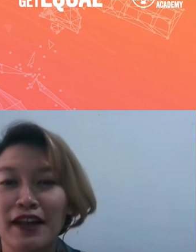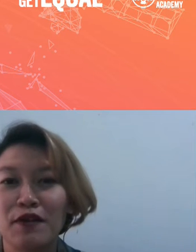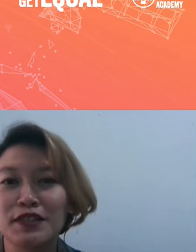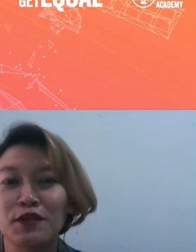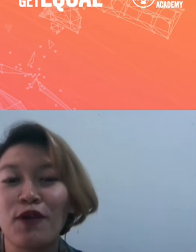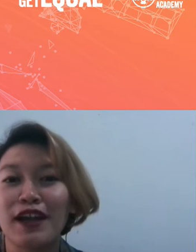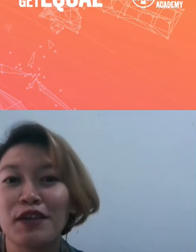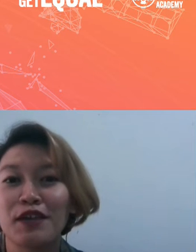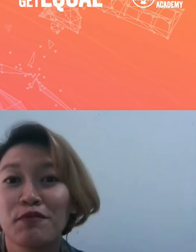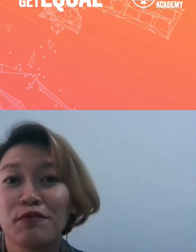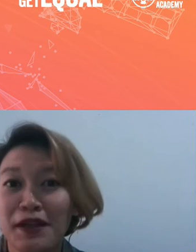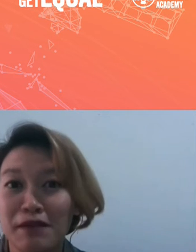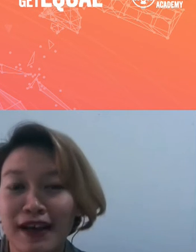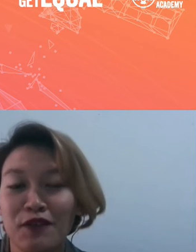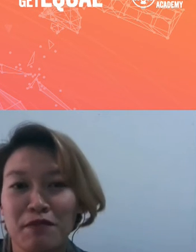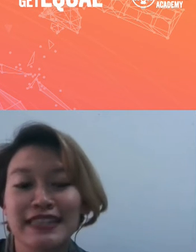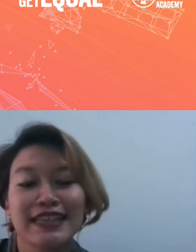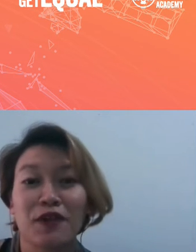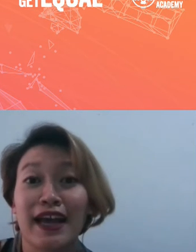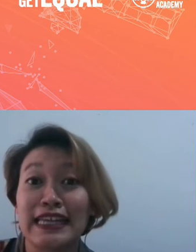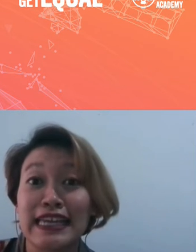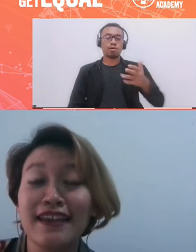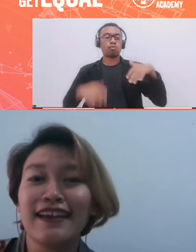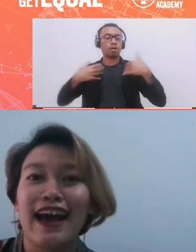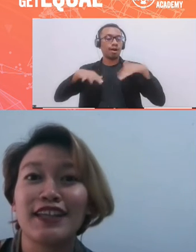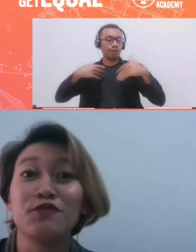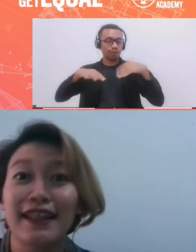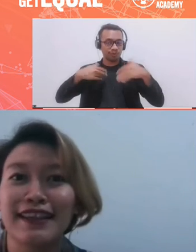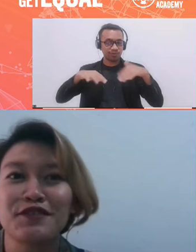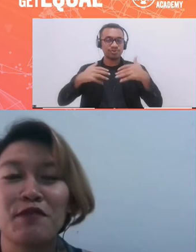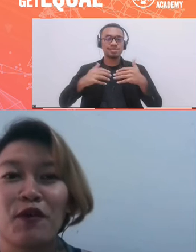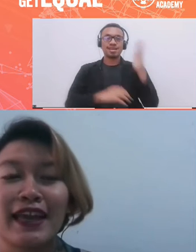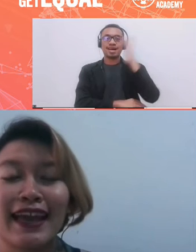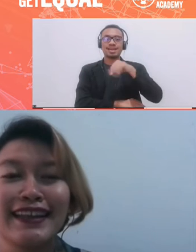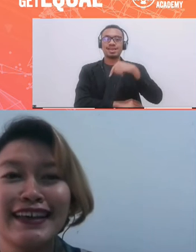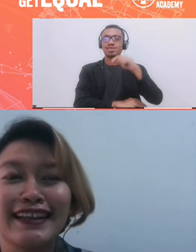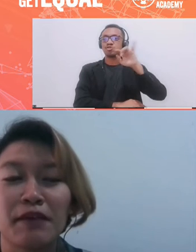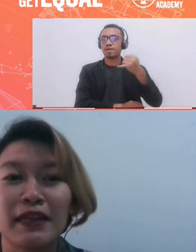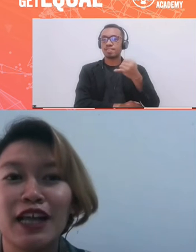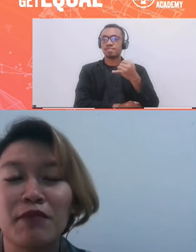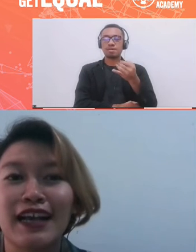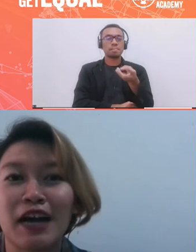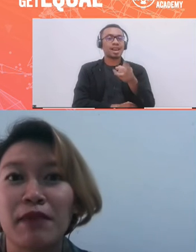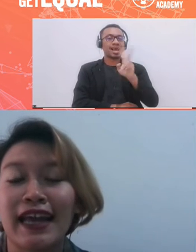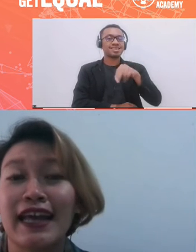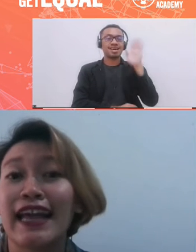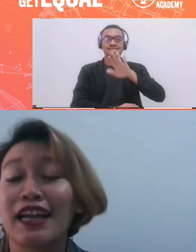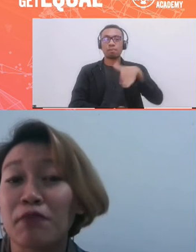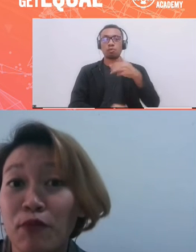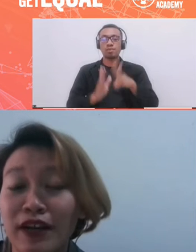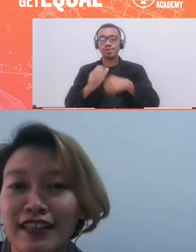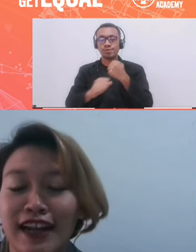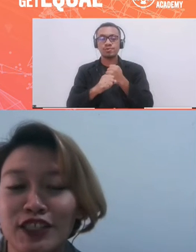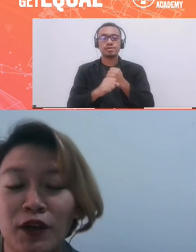adik-adik, kawan-kawan semua, ibu dan bapak, luar biasa sore hari ini, hari Jumat ya, sudah mau weekend, tapi dalam rangka perayaan Hari